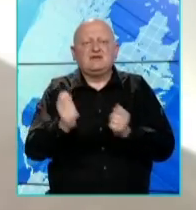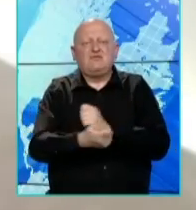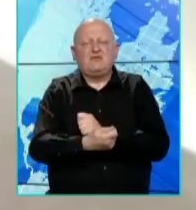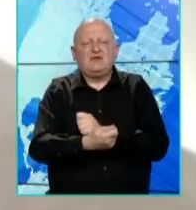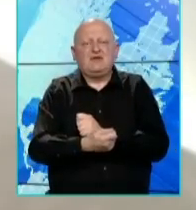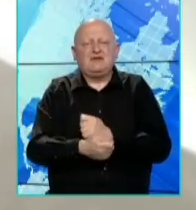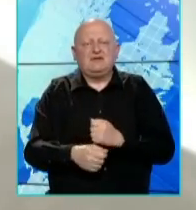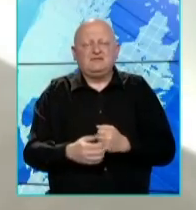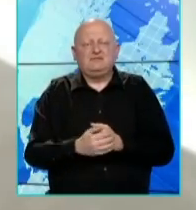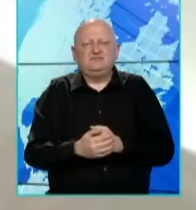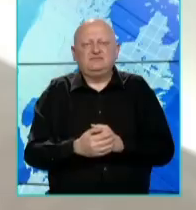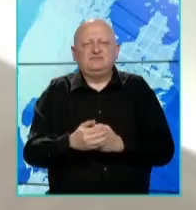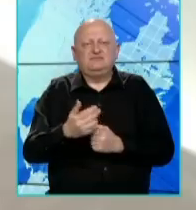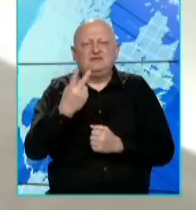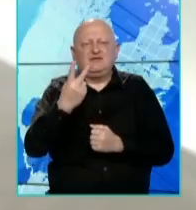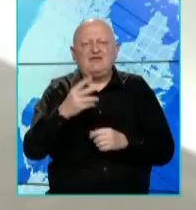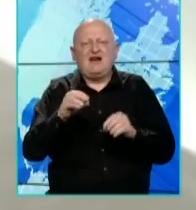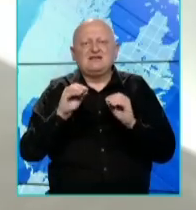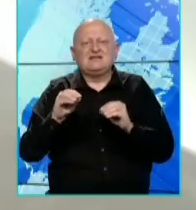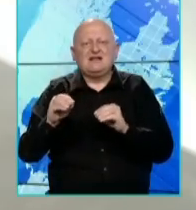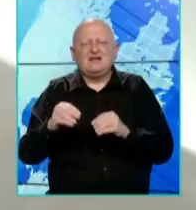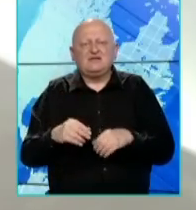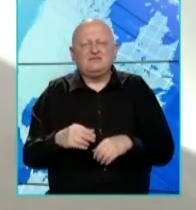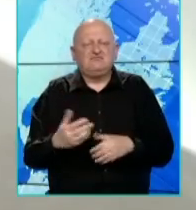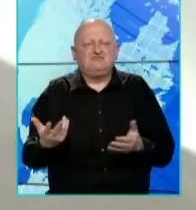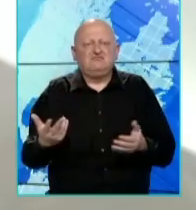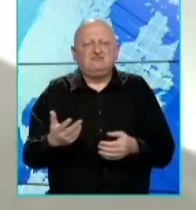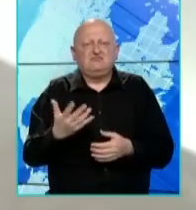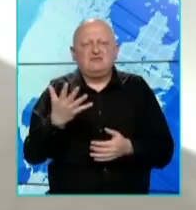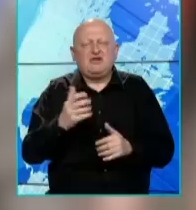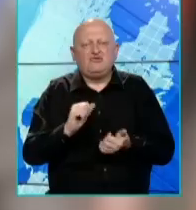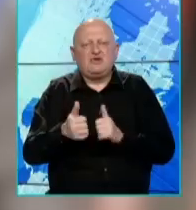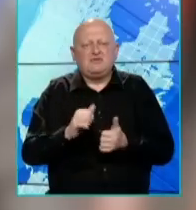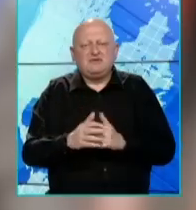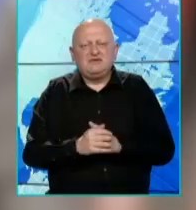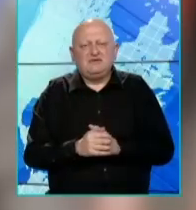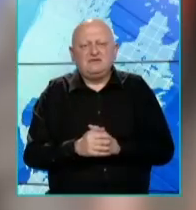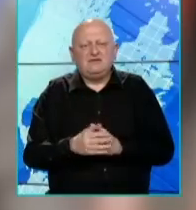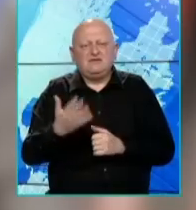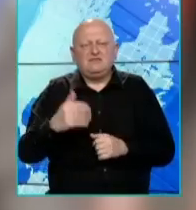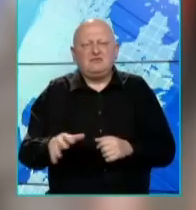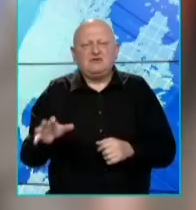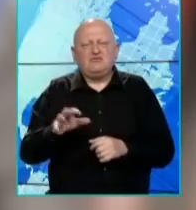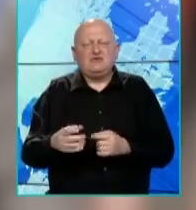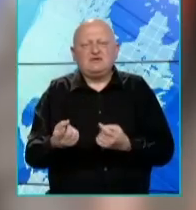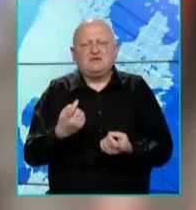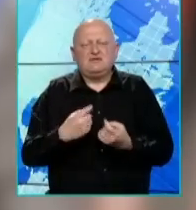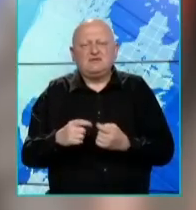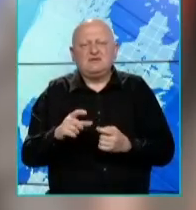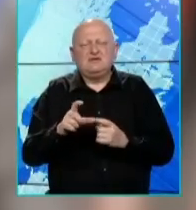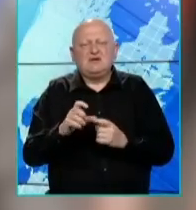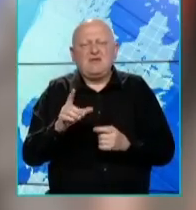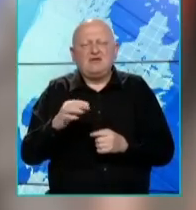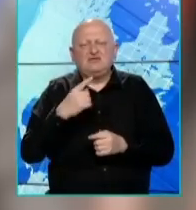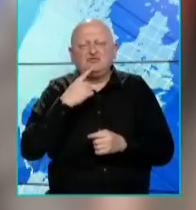promijenili 2 selektora za 5 utakmica. Bivši košarkaški reprezentativac Samir